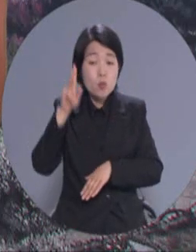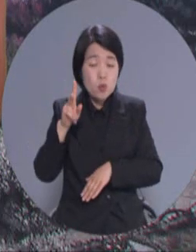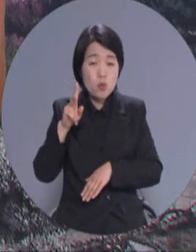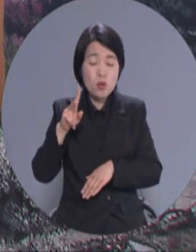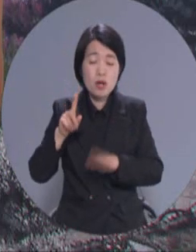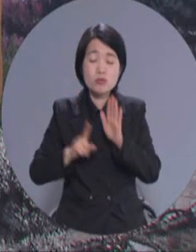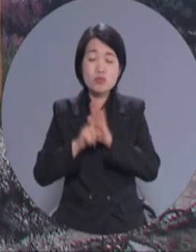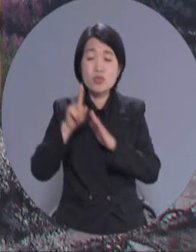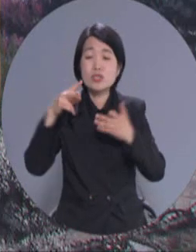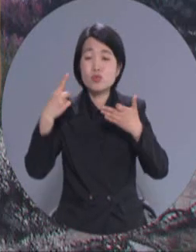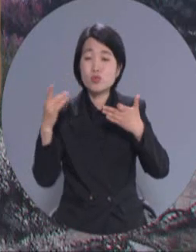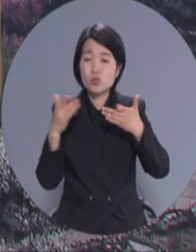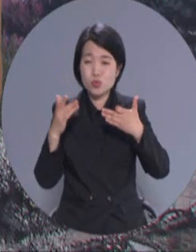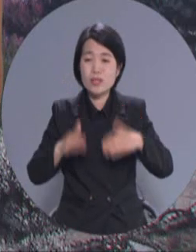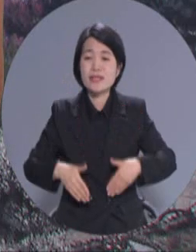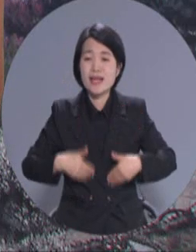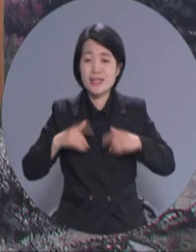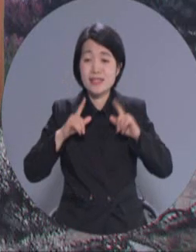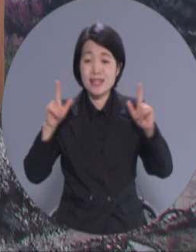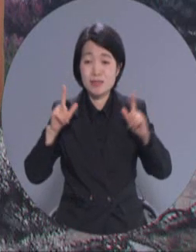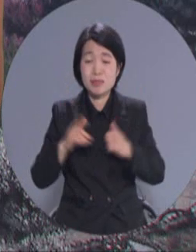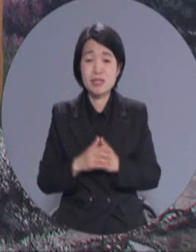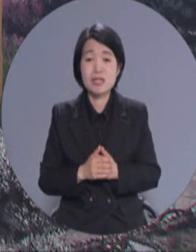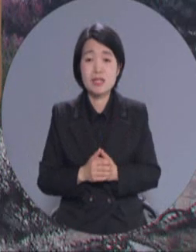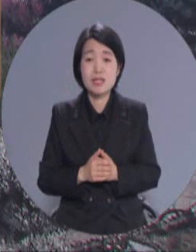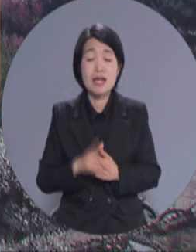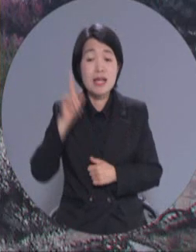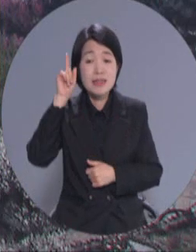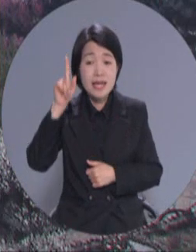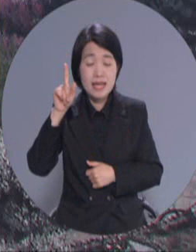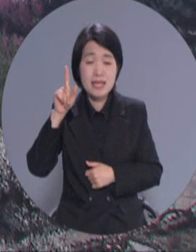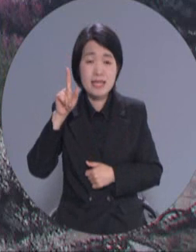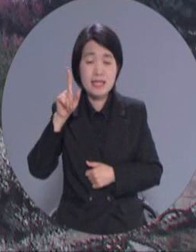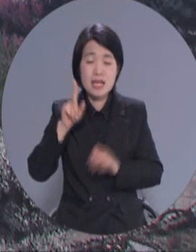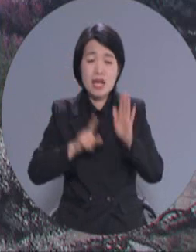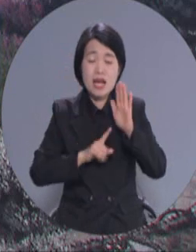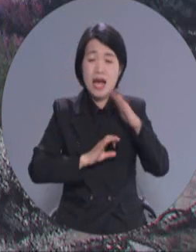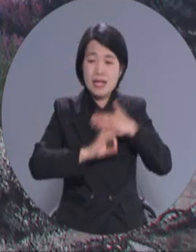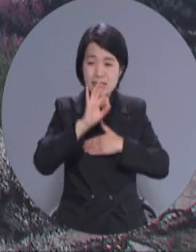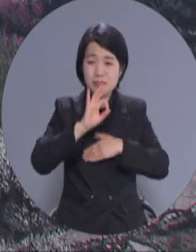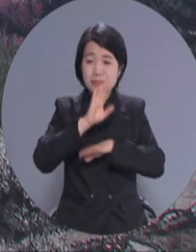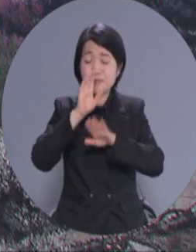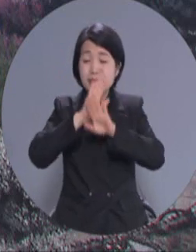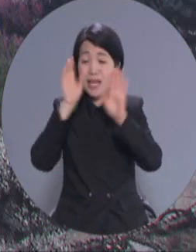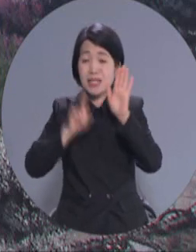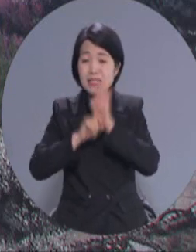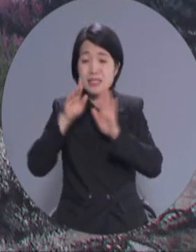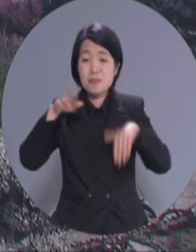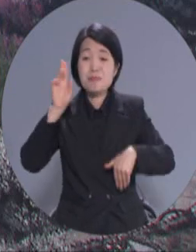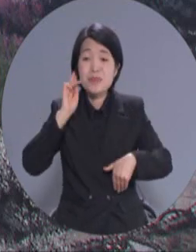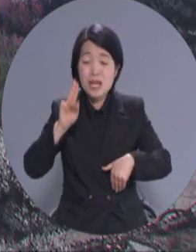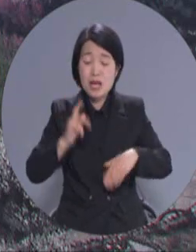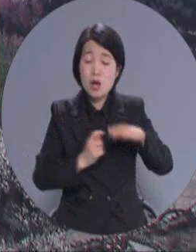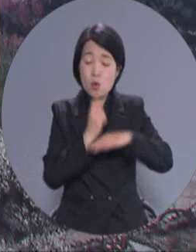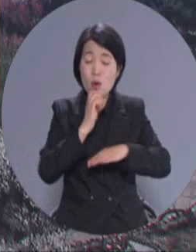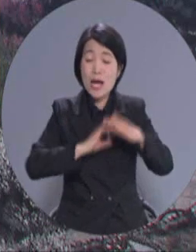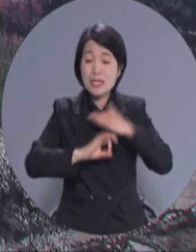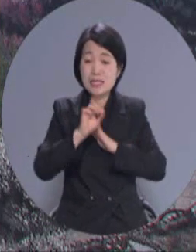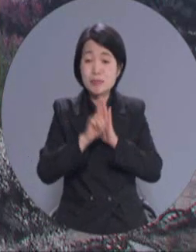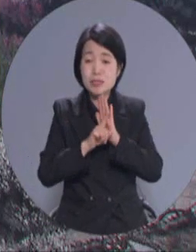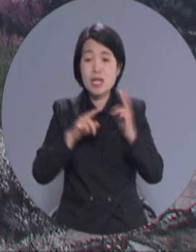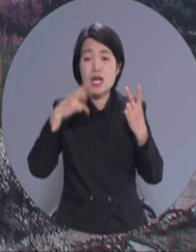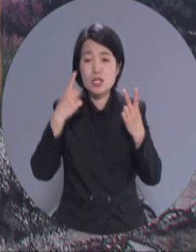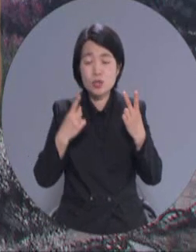19도까지 오르며 온화하겠습니다. 다만 내일까지 큰 일교차에는 주의하셔야겠습니다. 내일 고흥의 아침 기온은